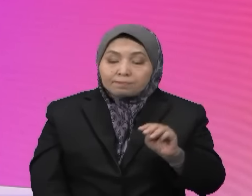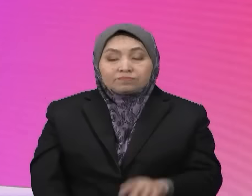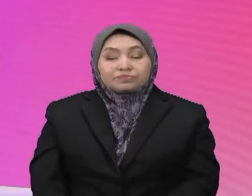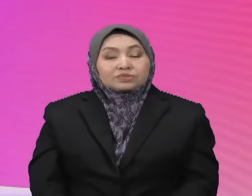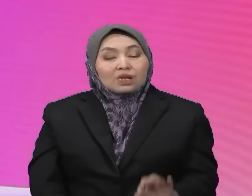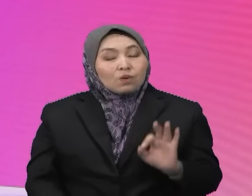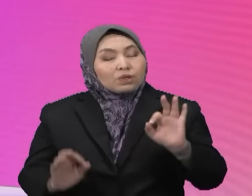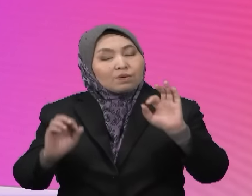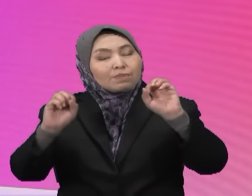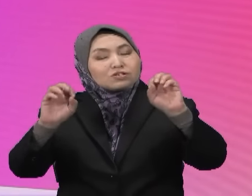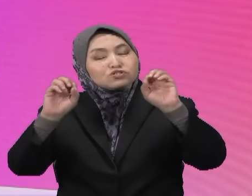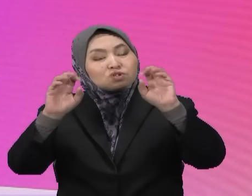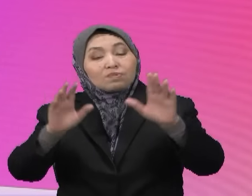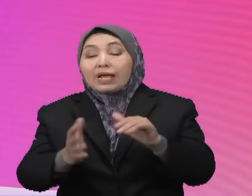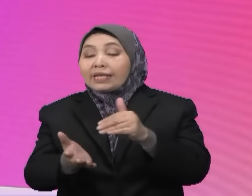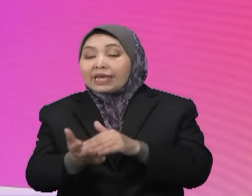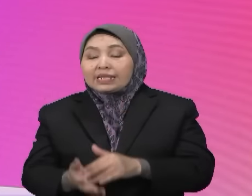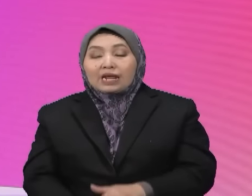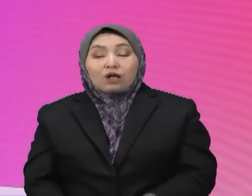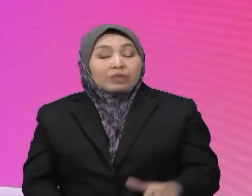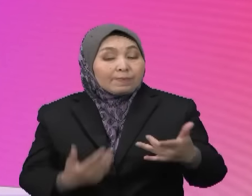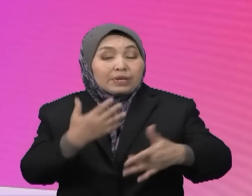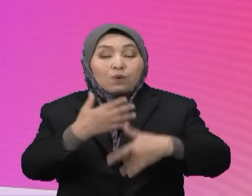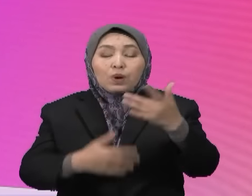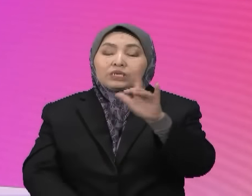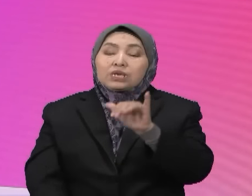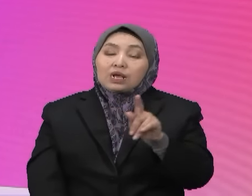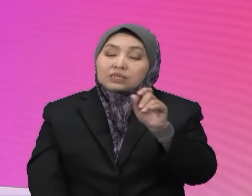Lan nu'mina lakum. Ayuh, Masya Allah, Barakallah. Sekali lagi. Daripada awal.